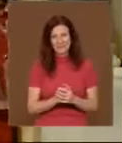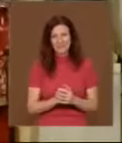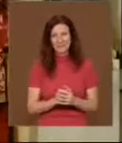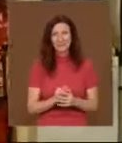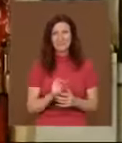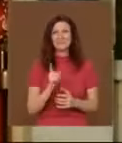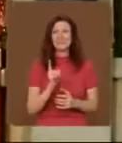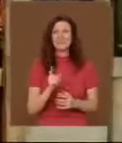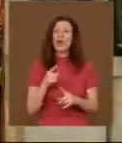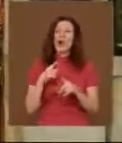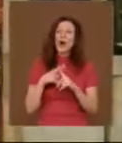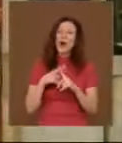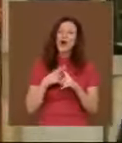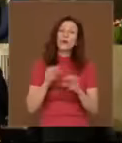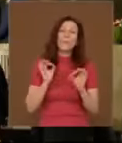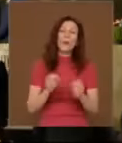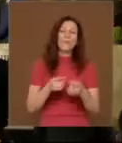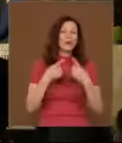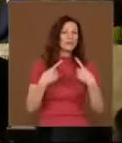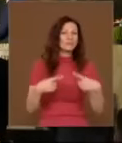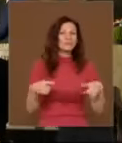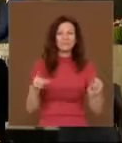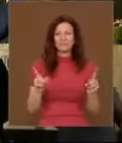произнася и църковния хор.